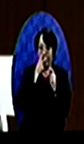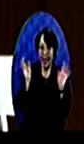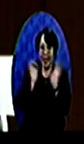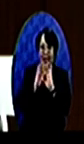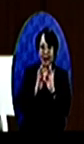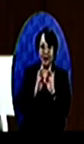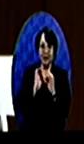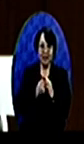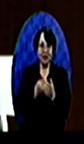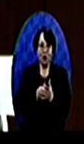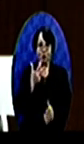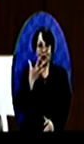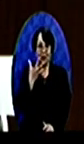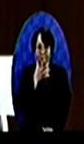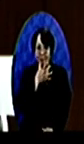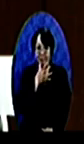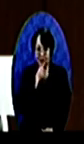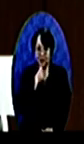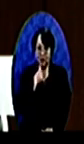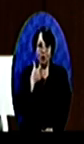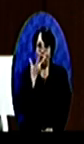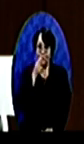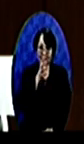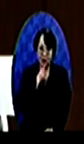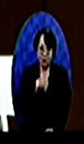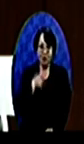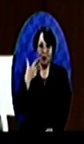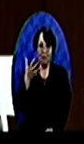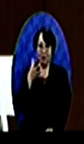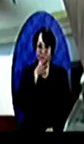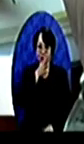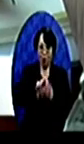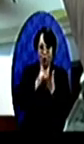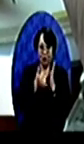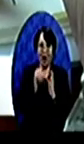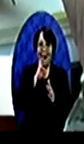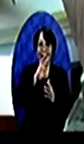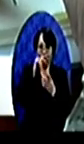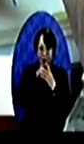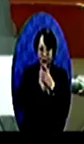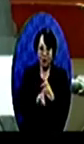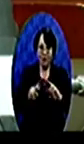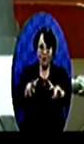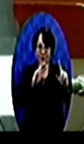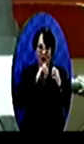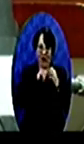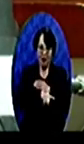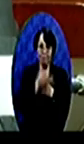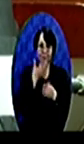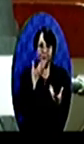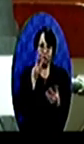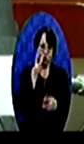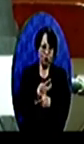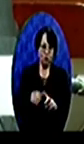30 нас ч гэдэг юм уу, 55 нас ч гэдэг юм уу. Тэр нь ямар ч агуулгын өөрчлөлт байхгүй. За, үндсэн хуульд нэмэлт өөрчлөлт оруулах нь